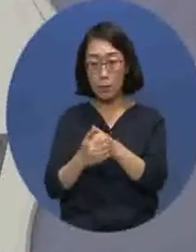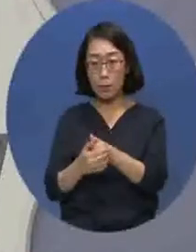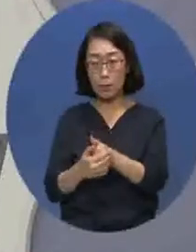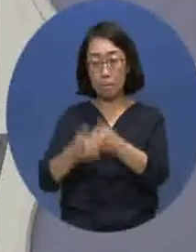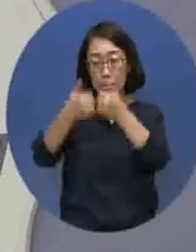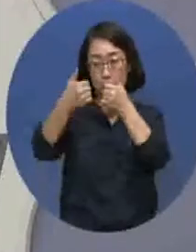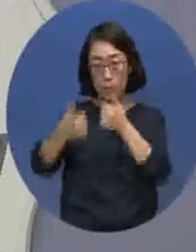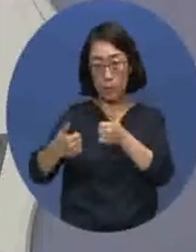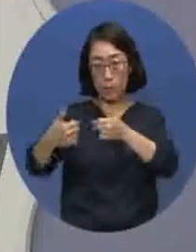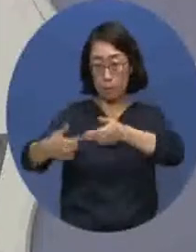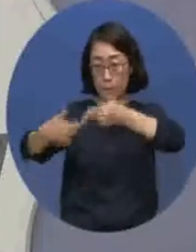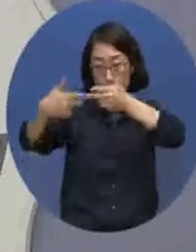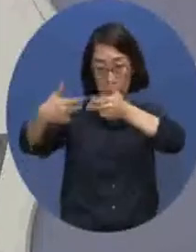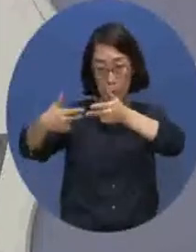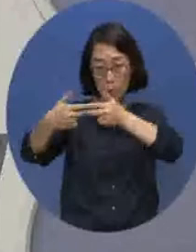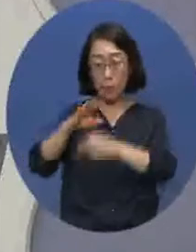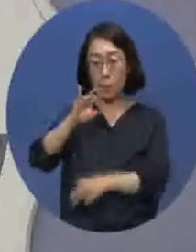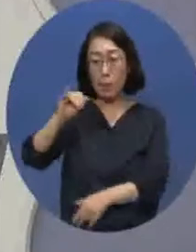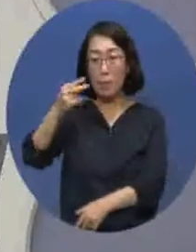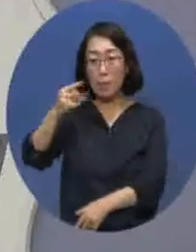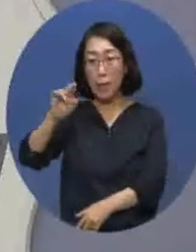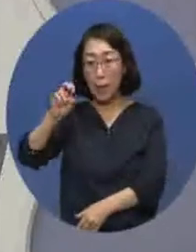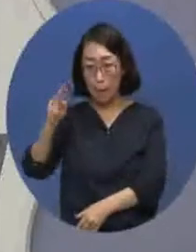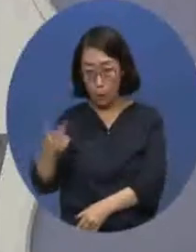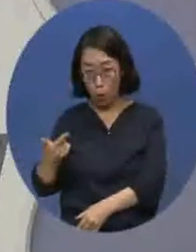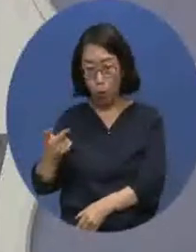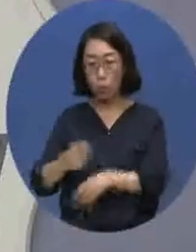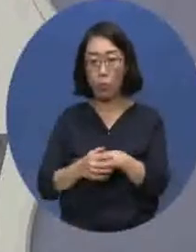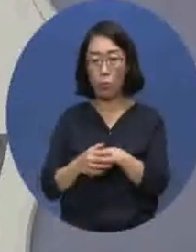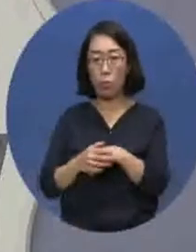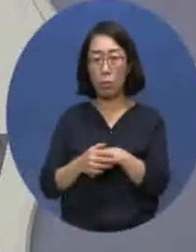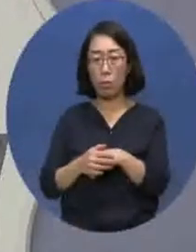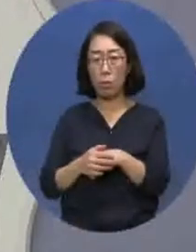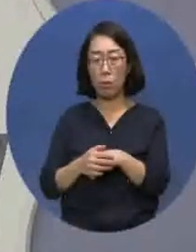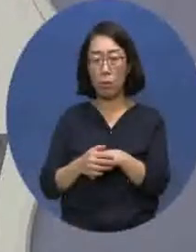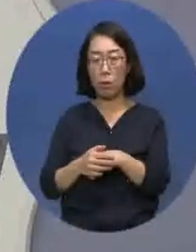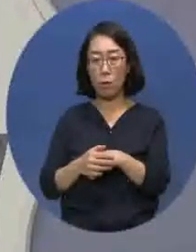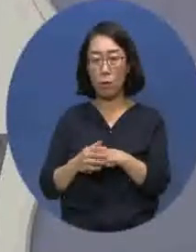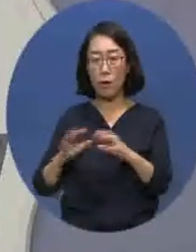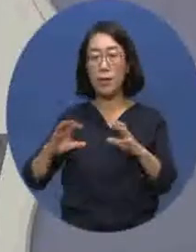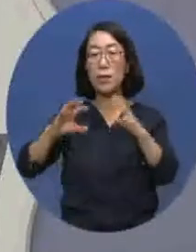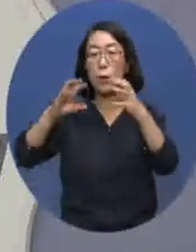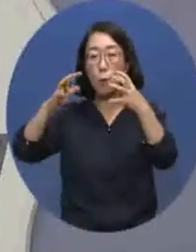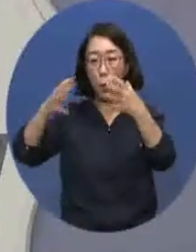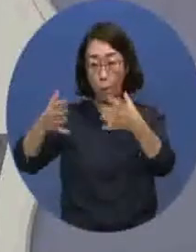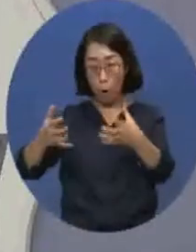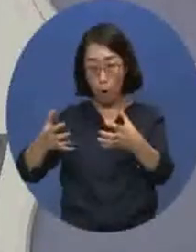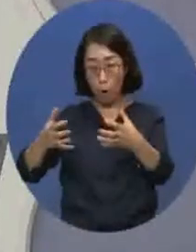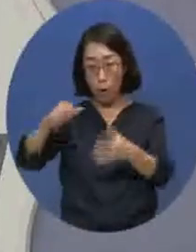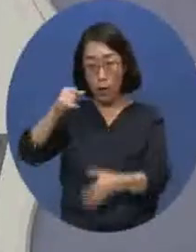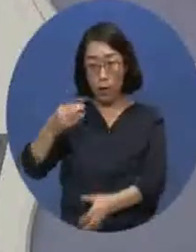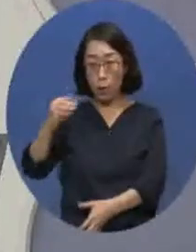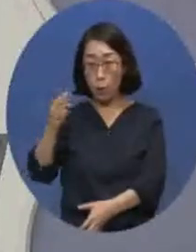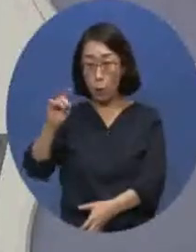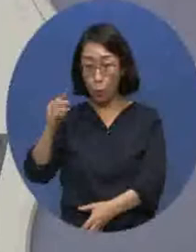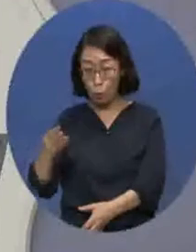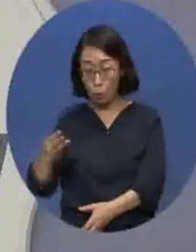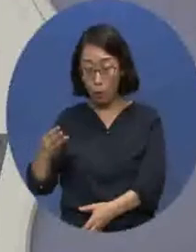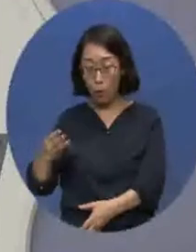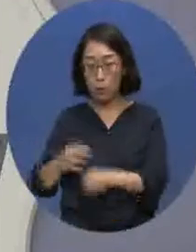그리고 새로운 새로운 단어죠 우리가 그동안 글로벌이 라는 단어에 소개서